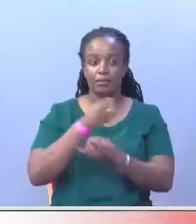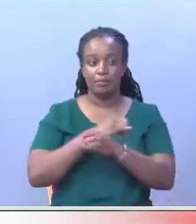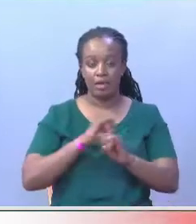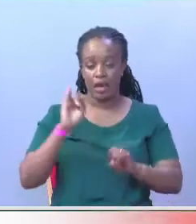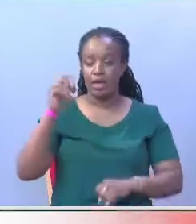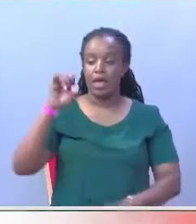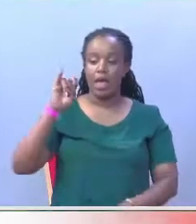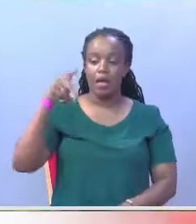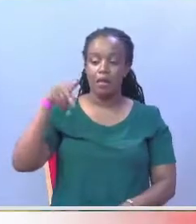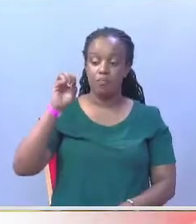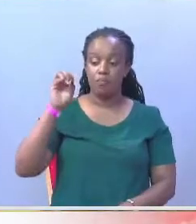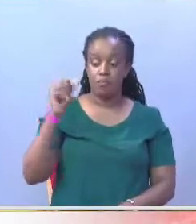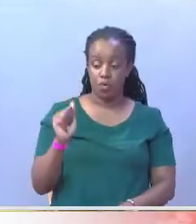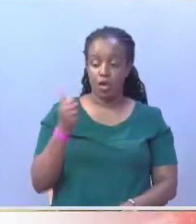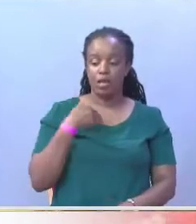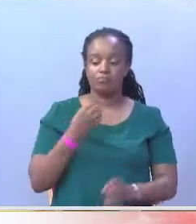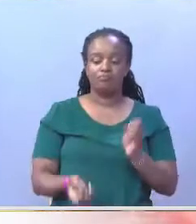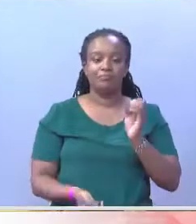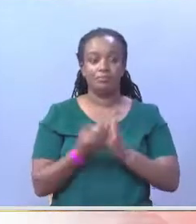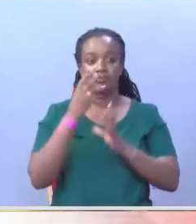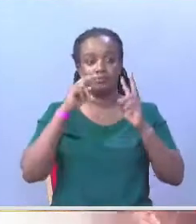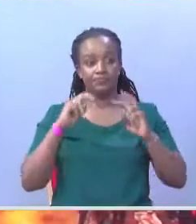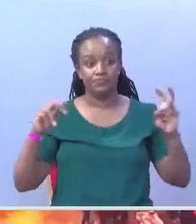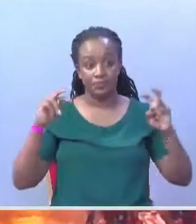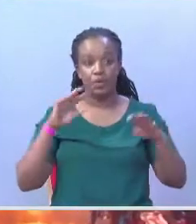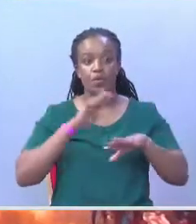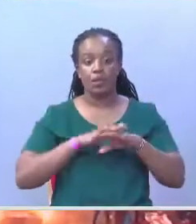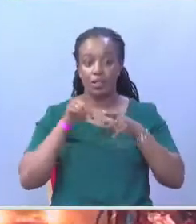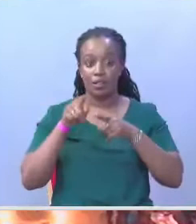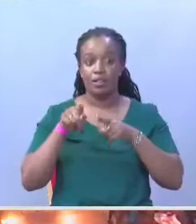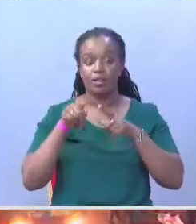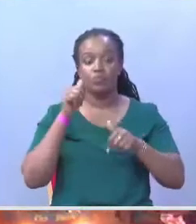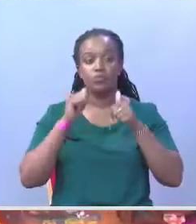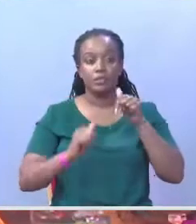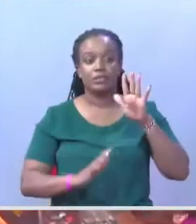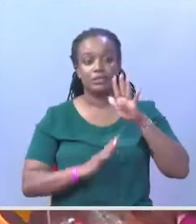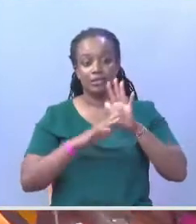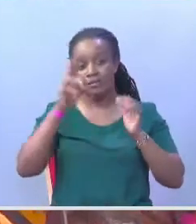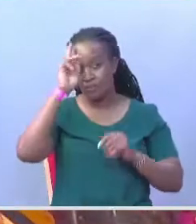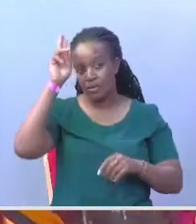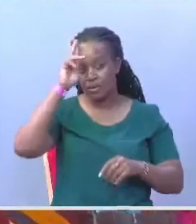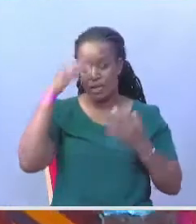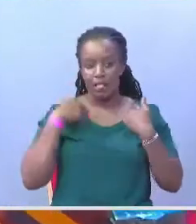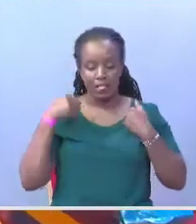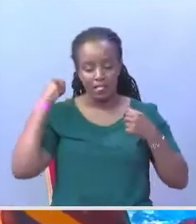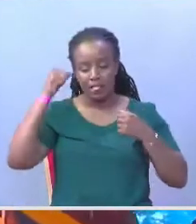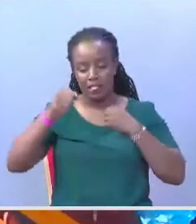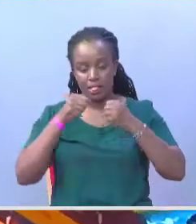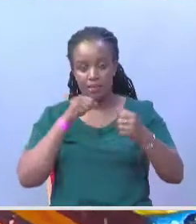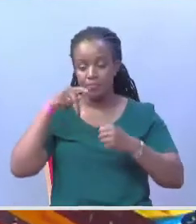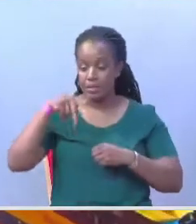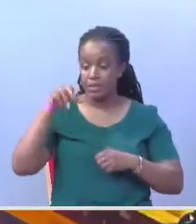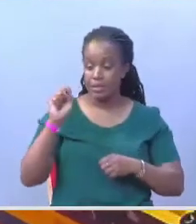Authority IPOA has launched an investigation over claims that a senior police officer assaulted a PSV operator